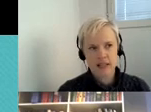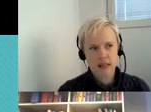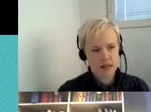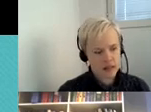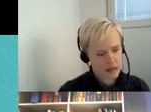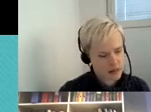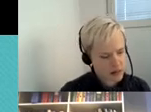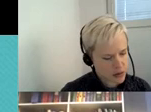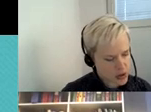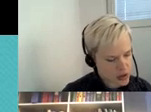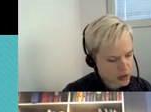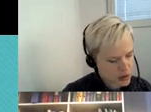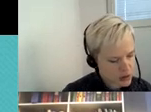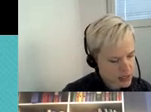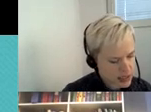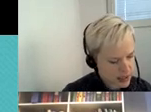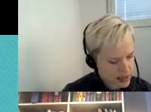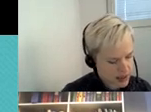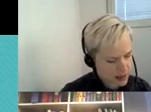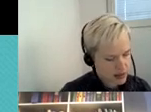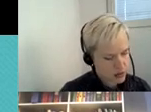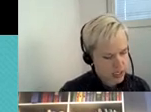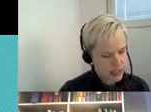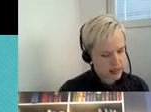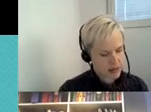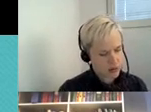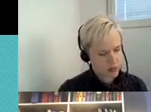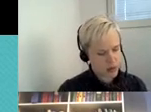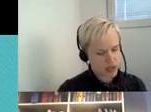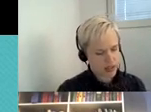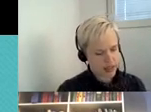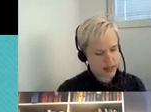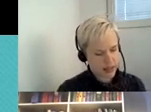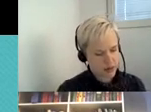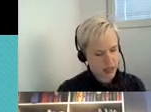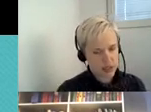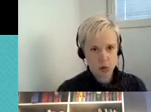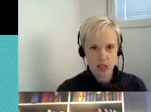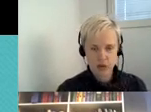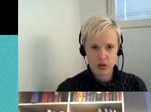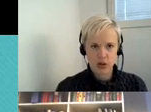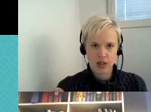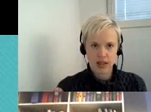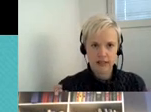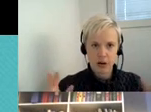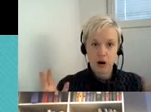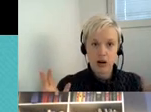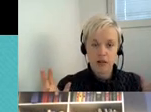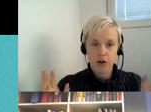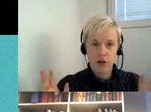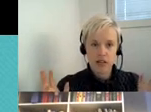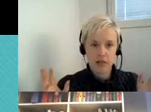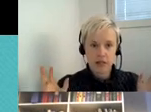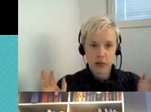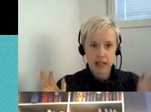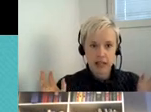että koska se on käsittääkseni ihan yleinenkin ymmärrys, että yleinen suhteellisuusteoria ei varmaankaan